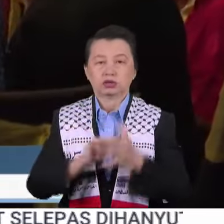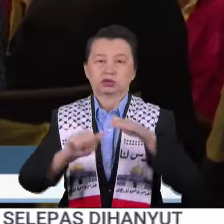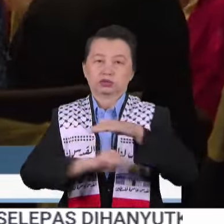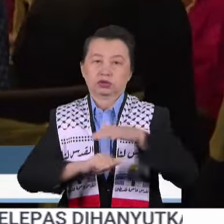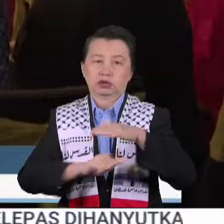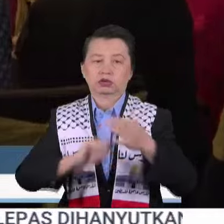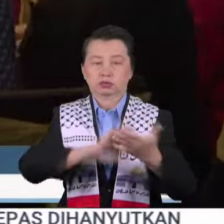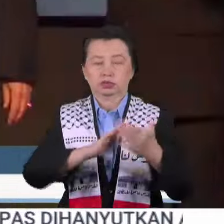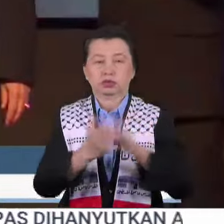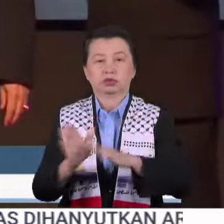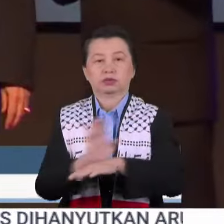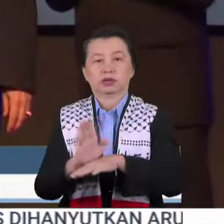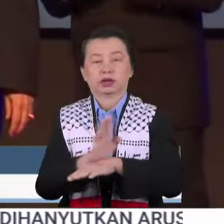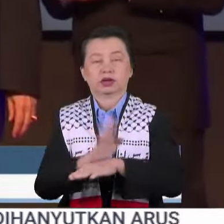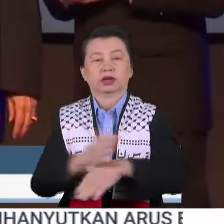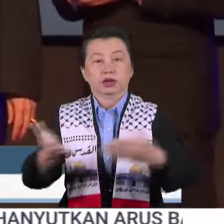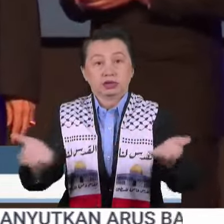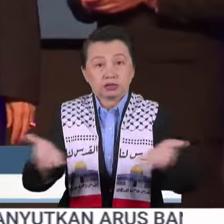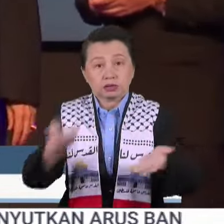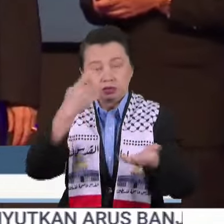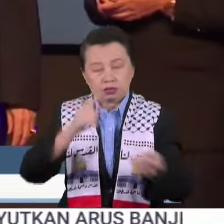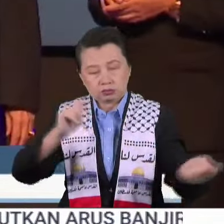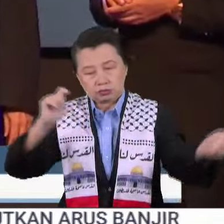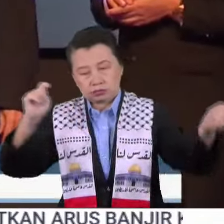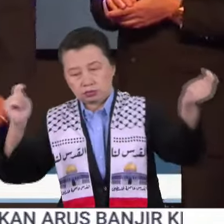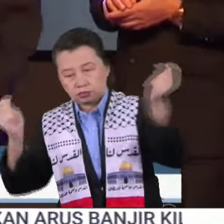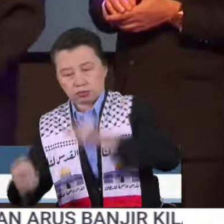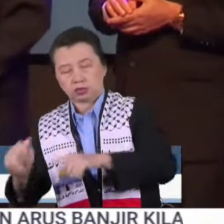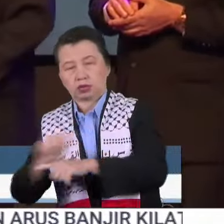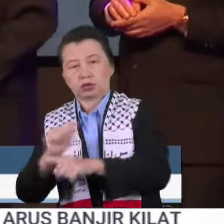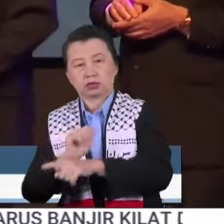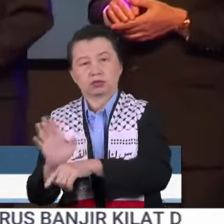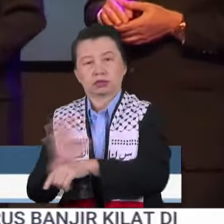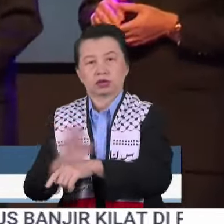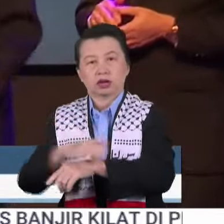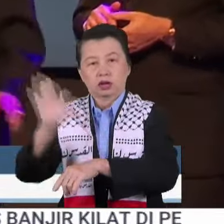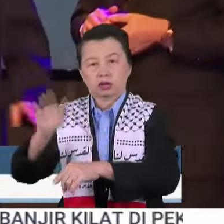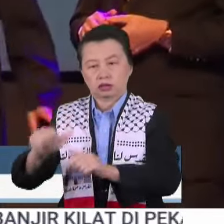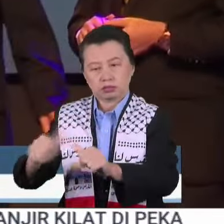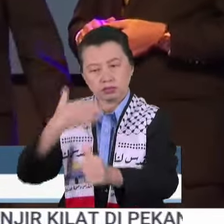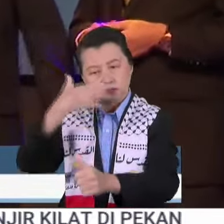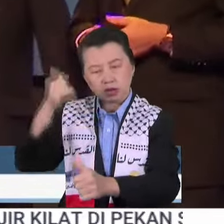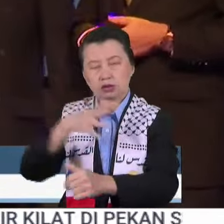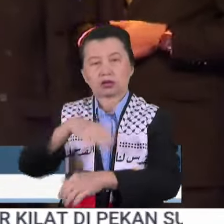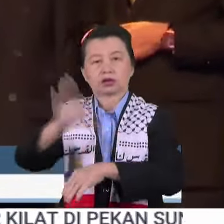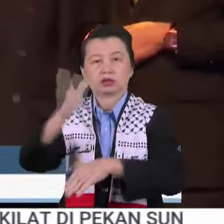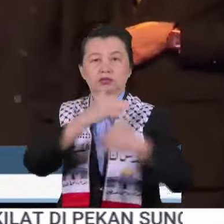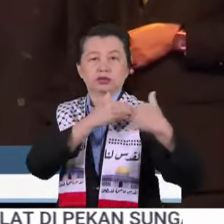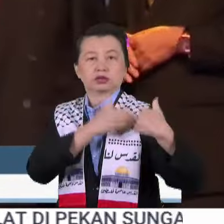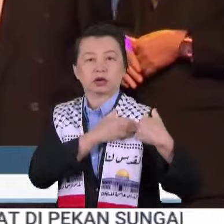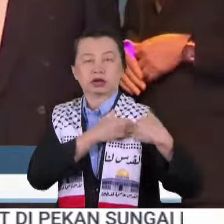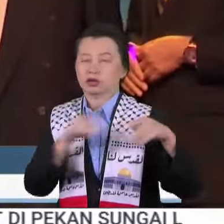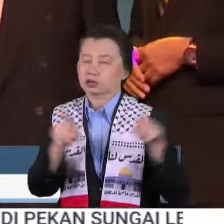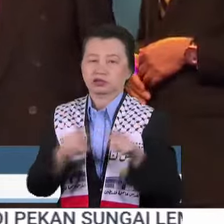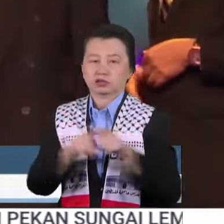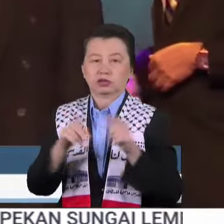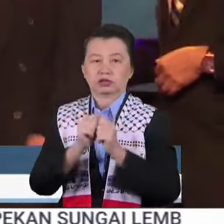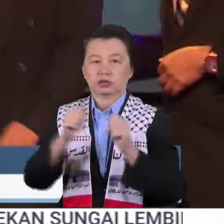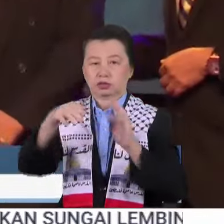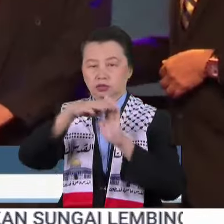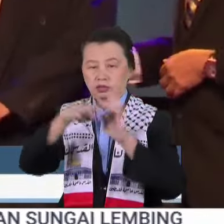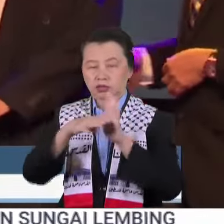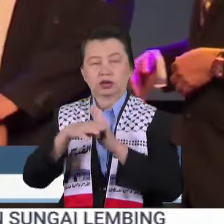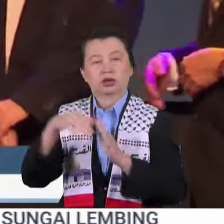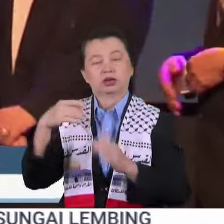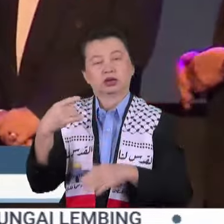kepada komuniti perniagaan tempatan untuk beralih kepada amalan perdagangan lebih mampan dan bertanggungjawab selari dengan agenda